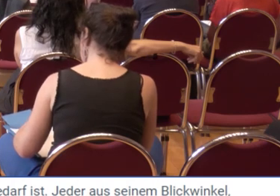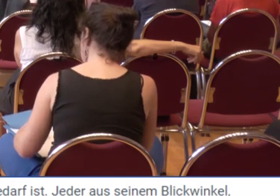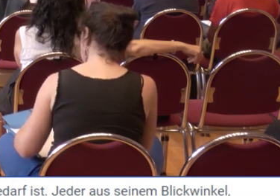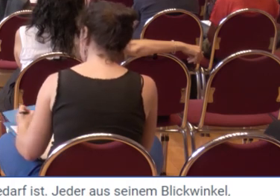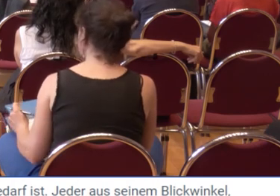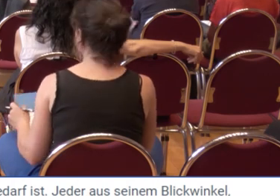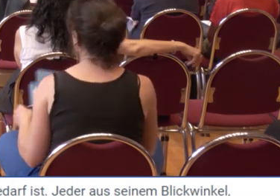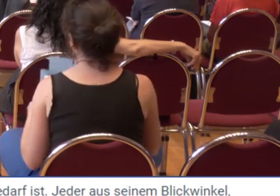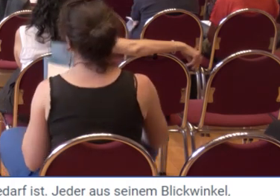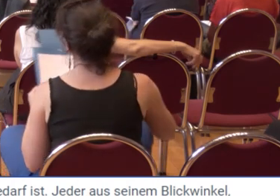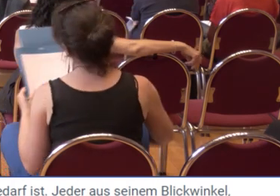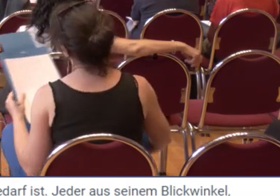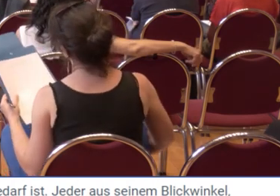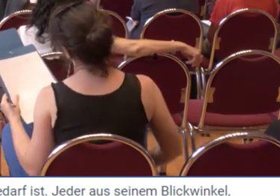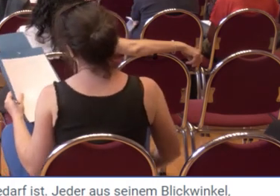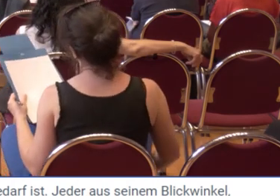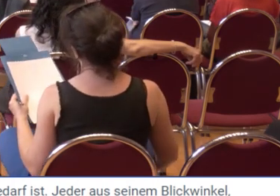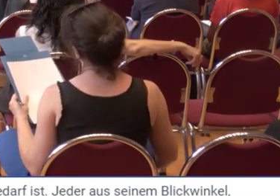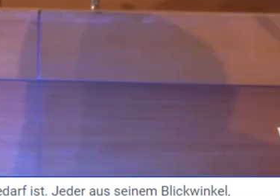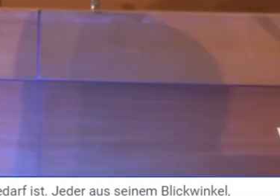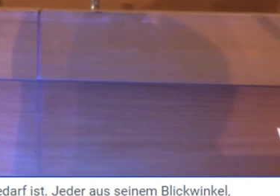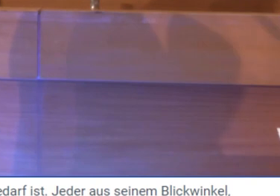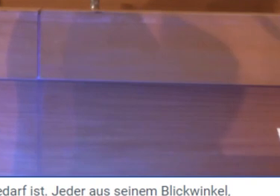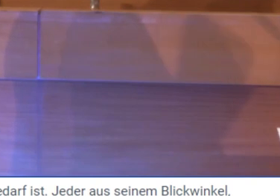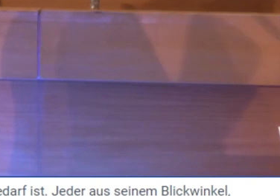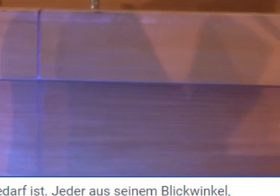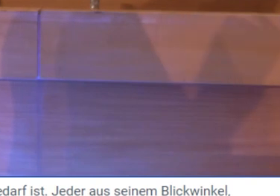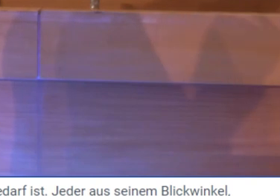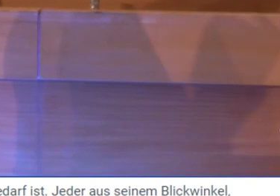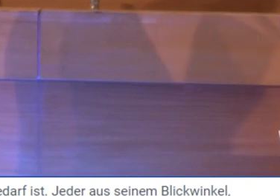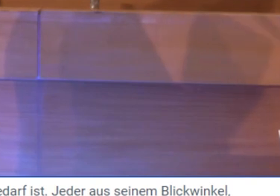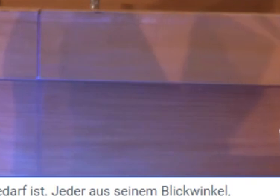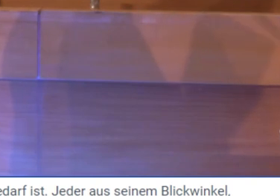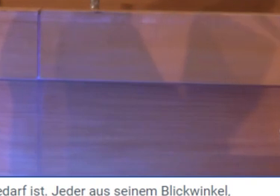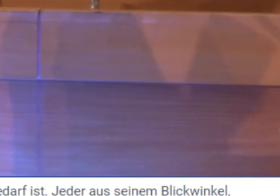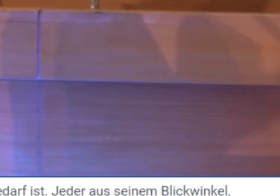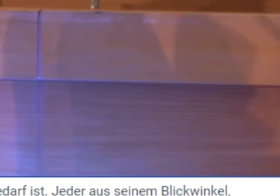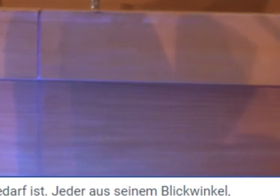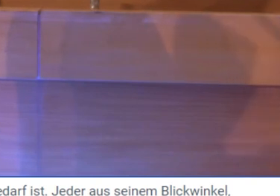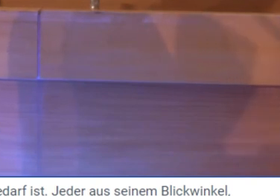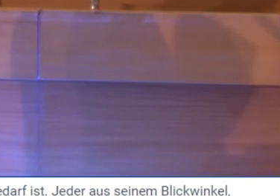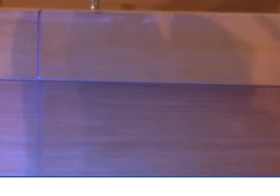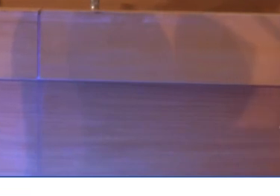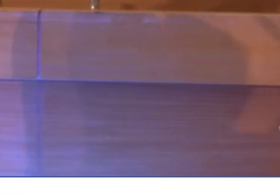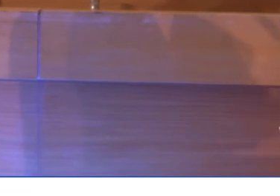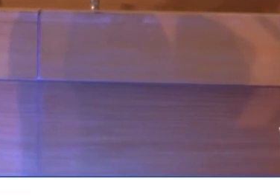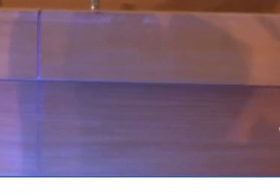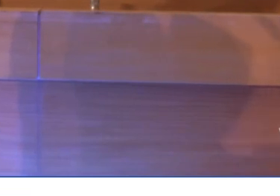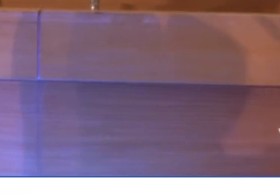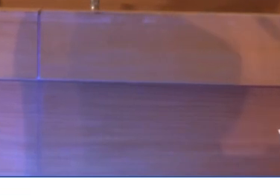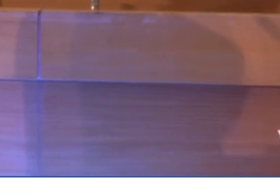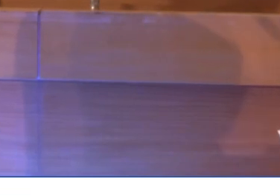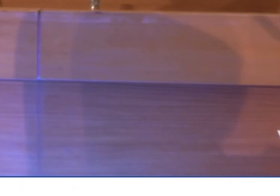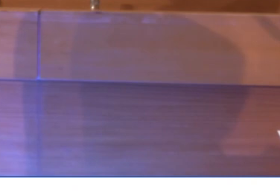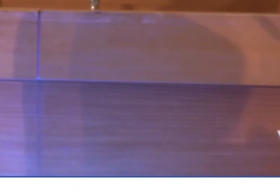umso besser und wir durch diese gemeinsame Hausbesuch in der Familie für die